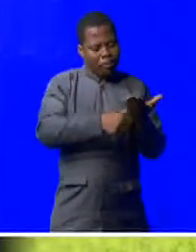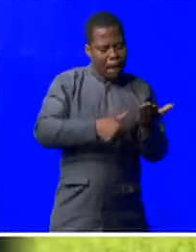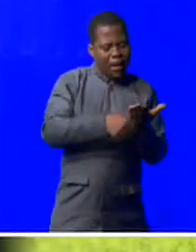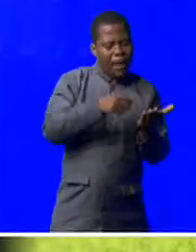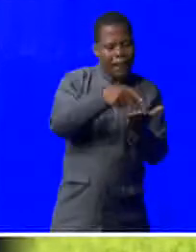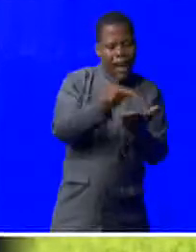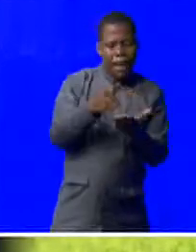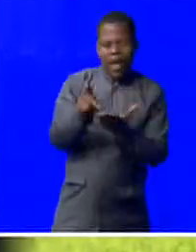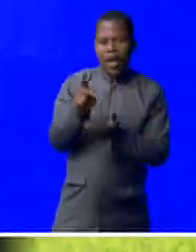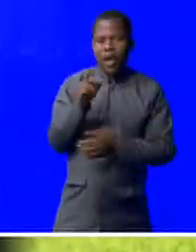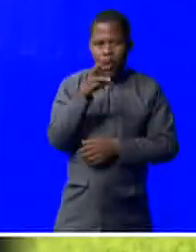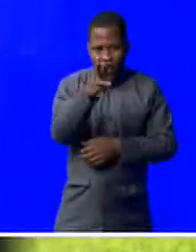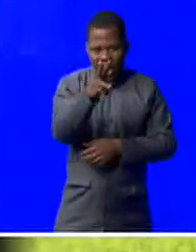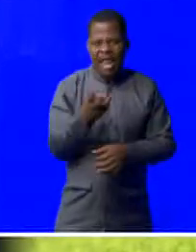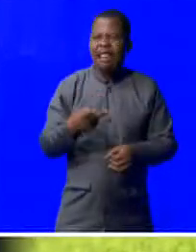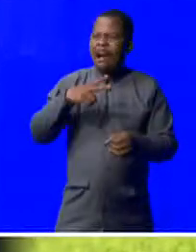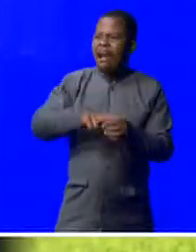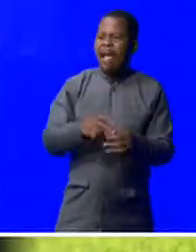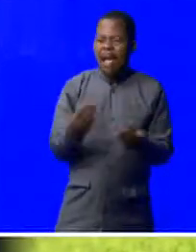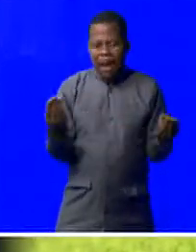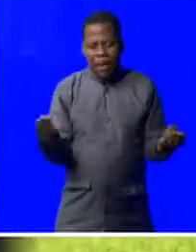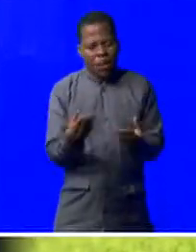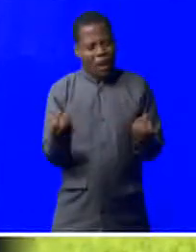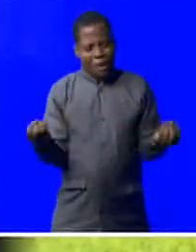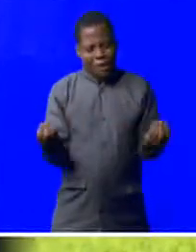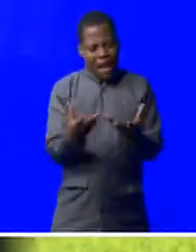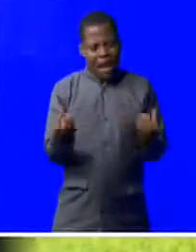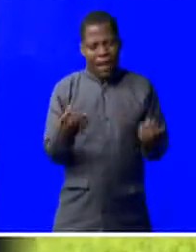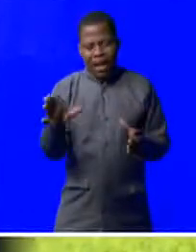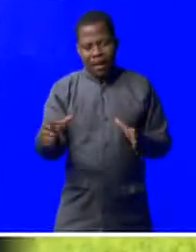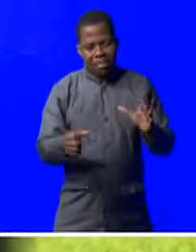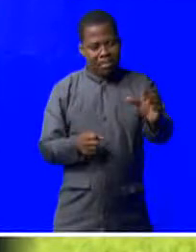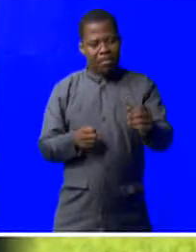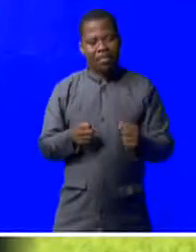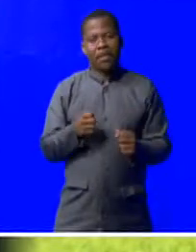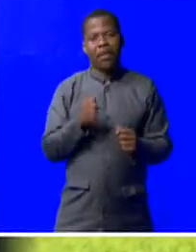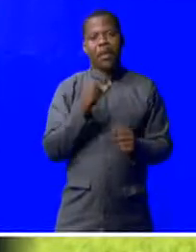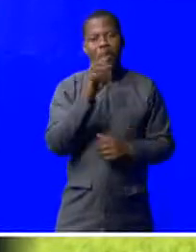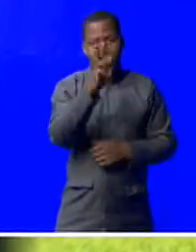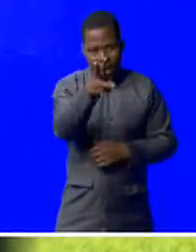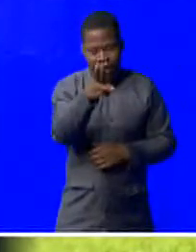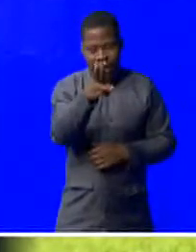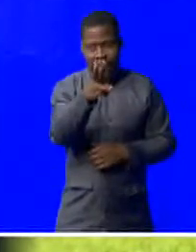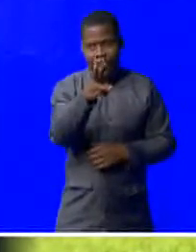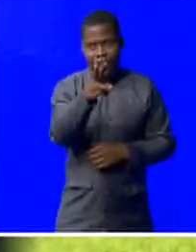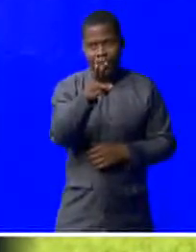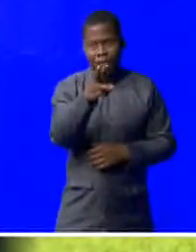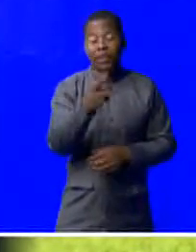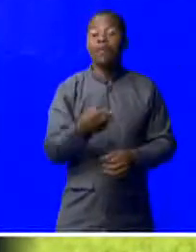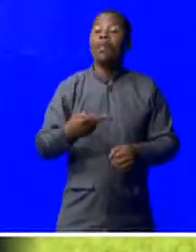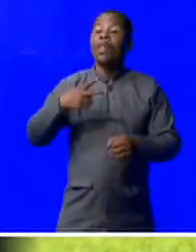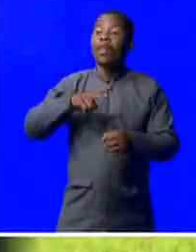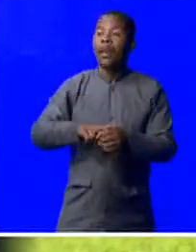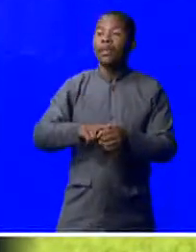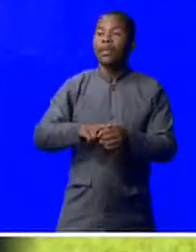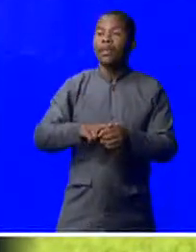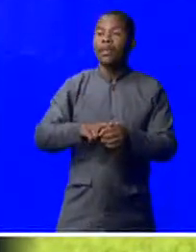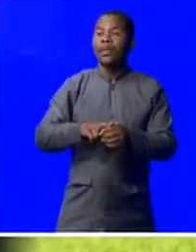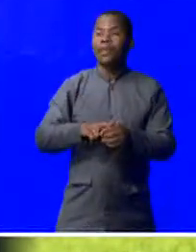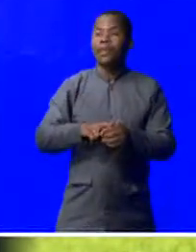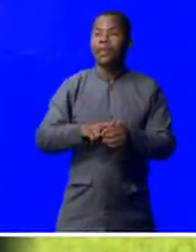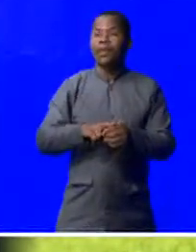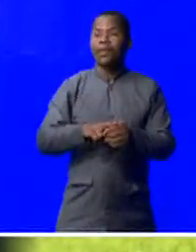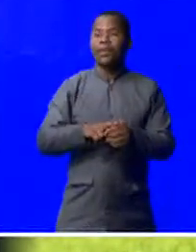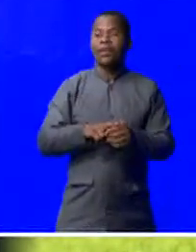kube nebantu labanengi labachashekile kulama ICT companies kuyakhonakala wenophakathi